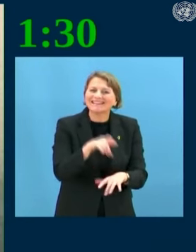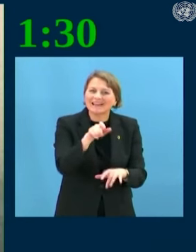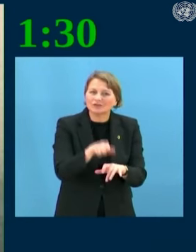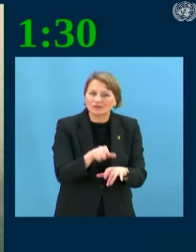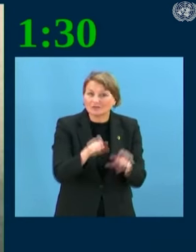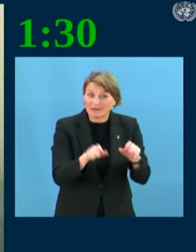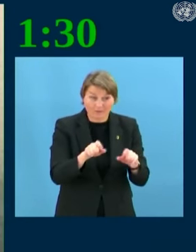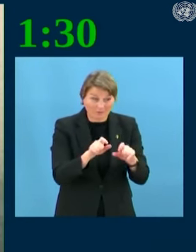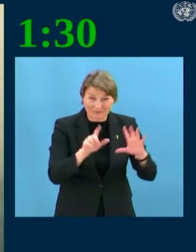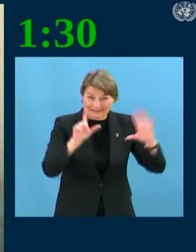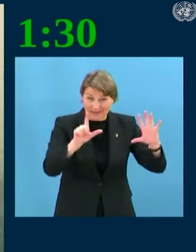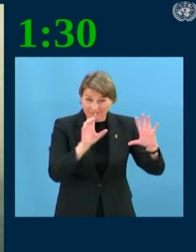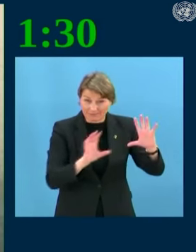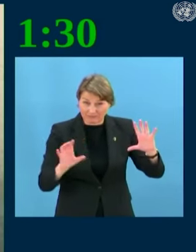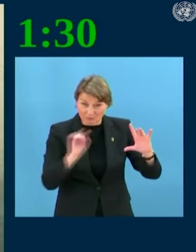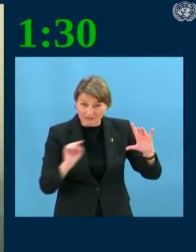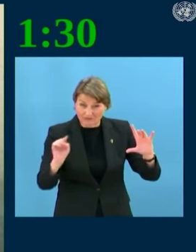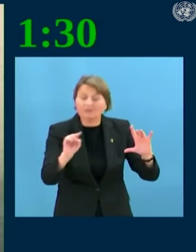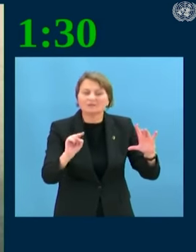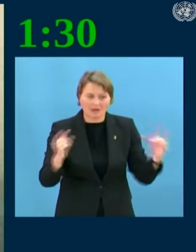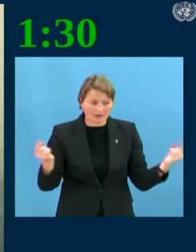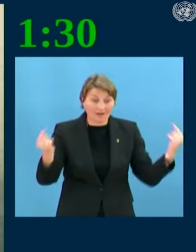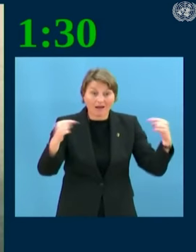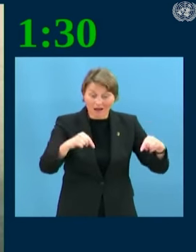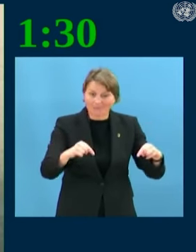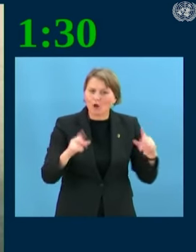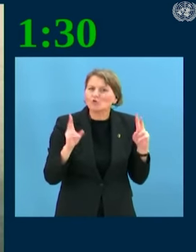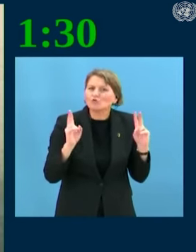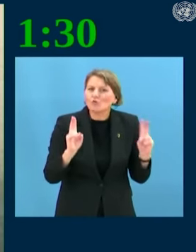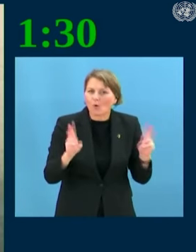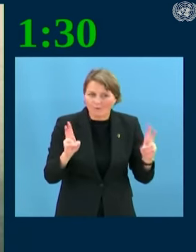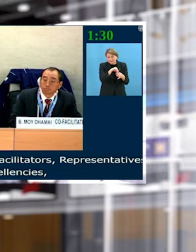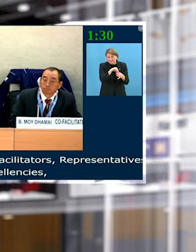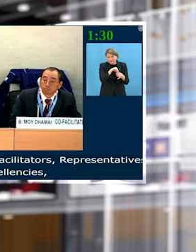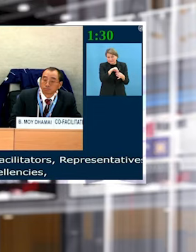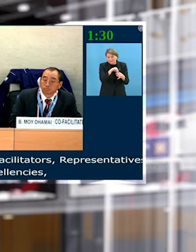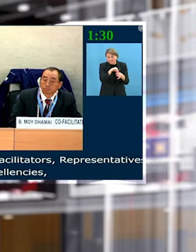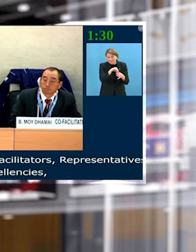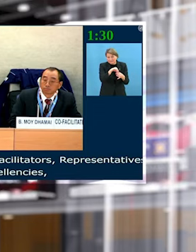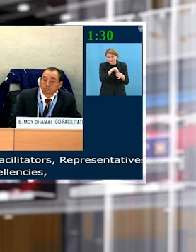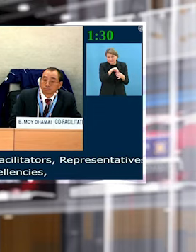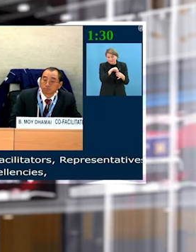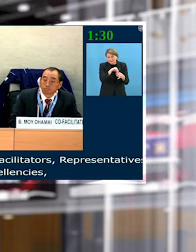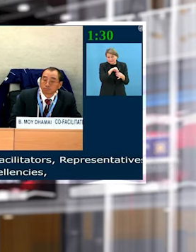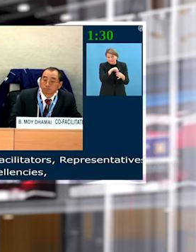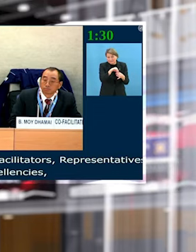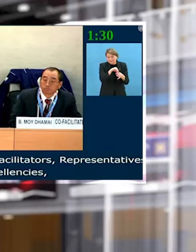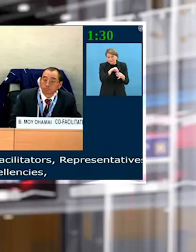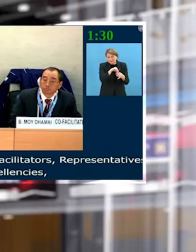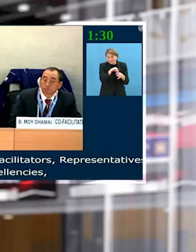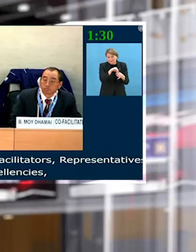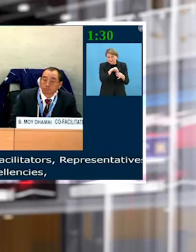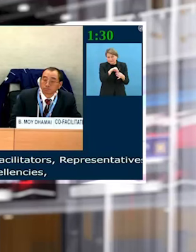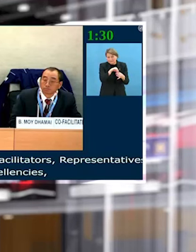փոփոխությունից ունին արդյունավետ լուծումն է։ Իրանց ավանդական պրակտիկան են կարևորն կլիմայի փոփոխության մեղմացման ու հարմարվողականության գործումը։ Բնիկ